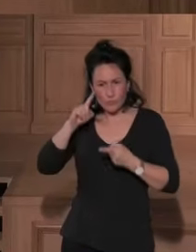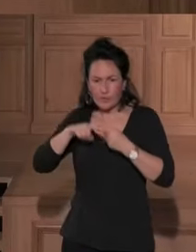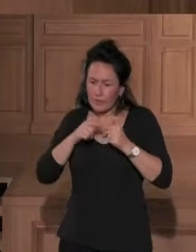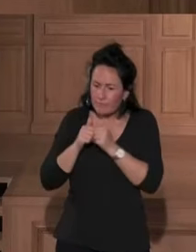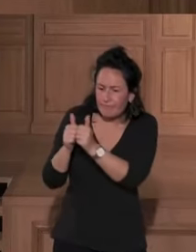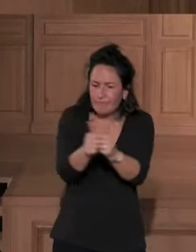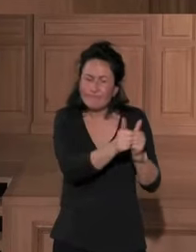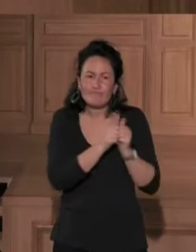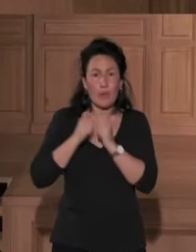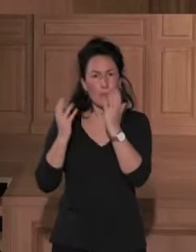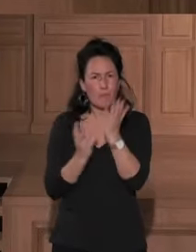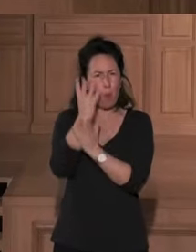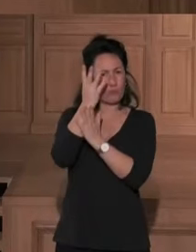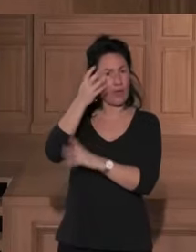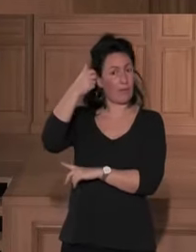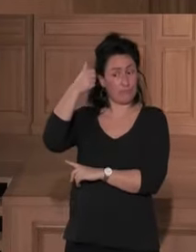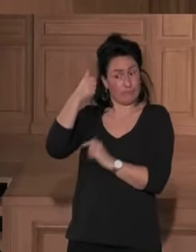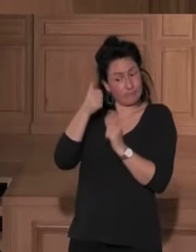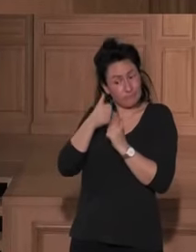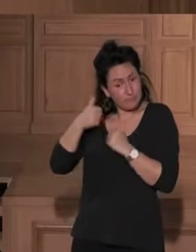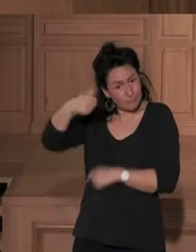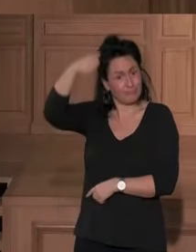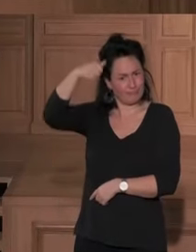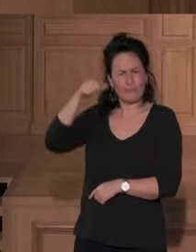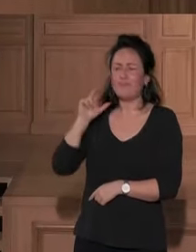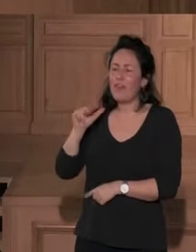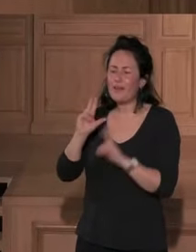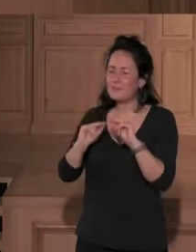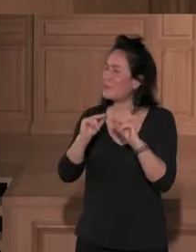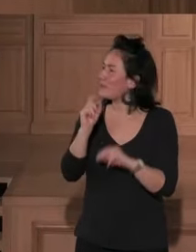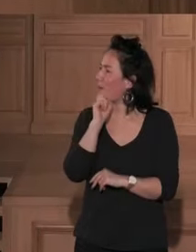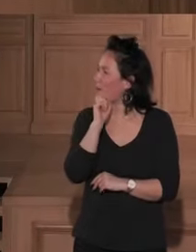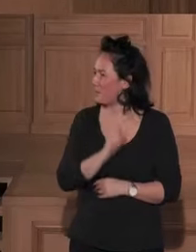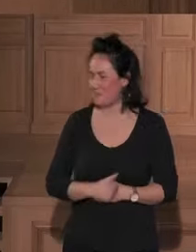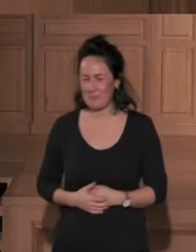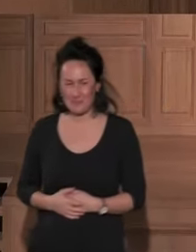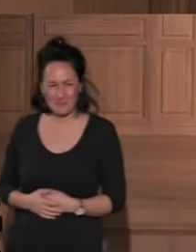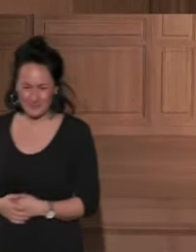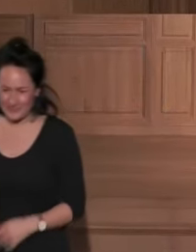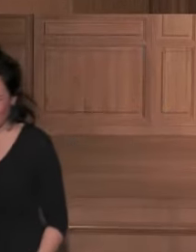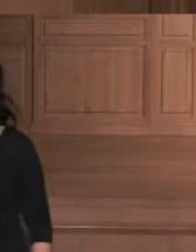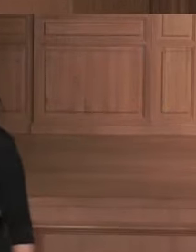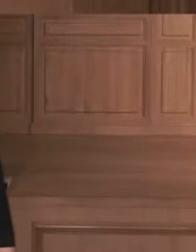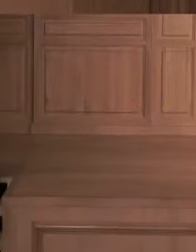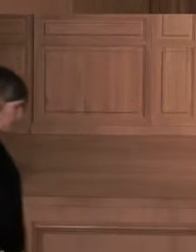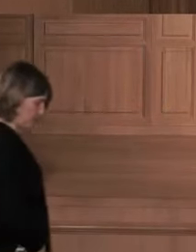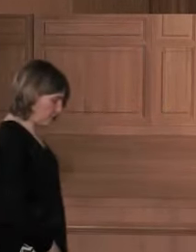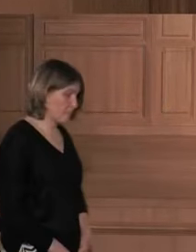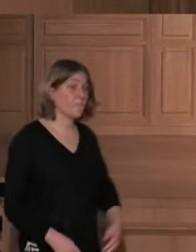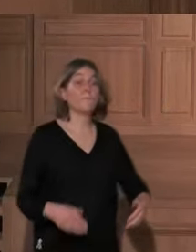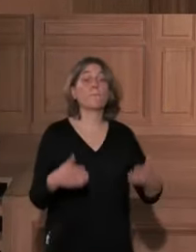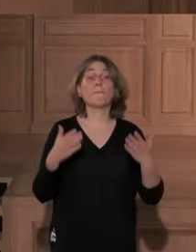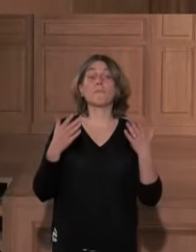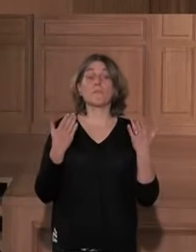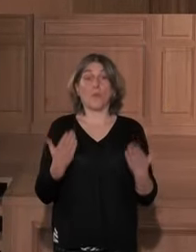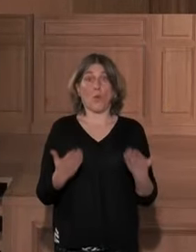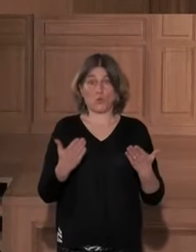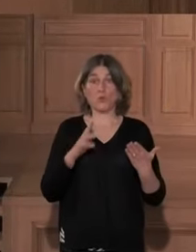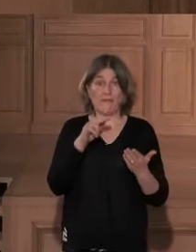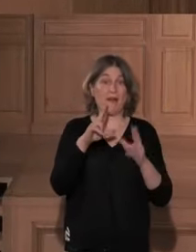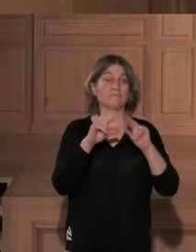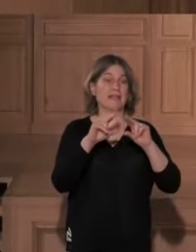projet commun dont vous nous parlerez tout à l'heure. Et il y a des résultats qui sont là, en tout cas on va en parler aujourd'hui. D'abord, c'est les parcours des